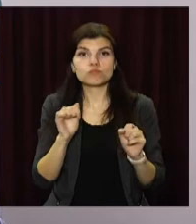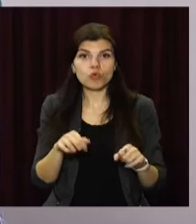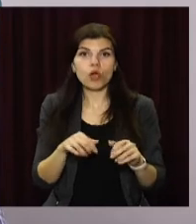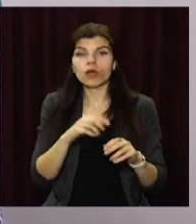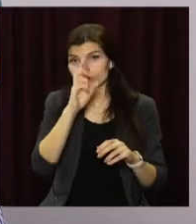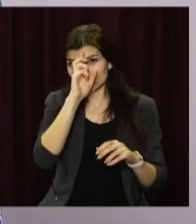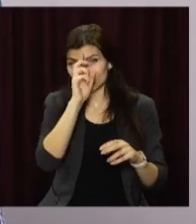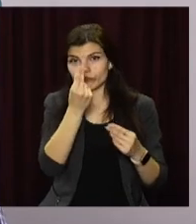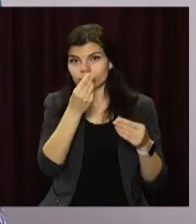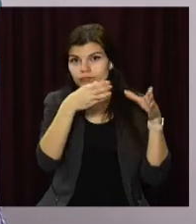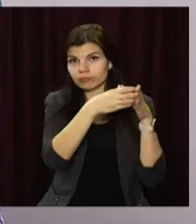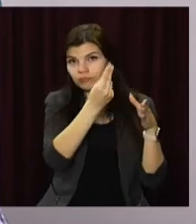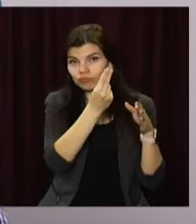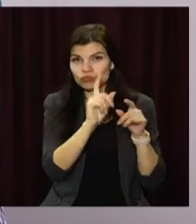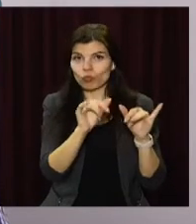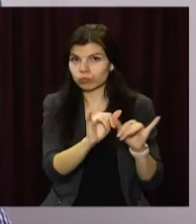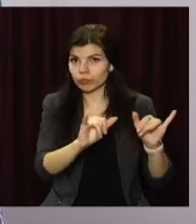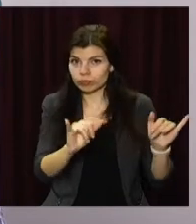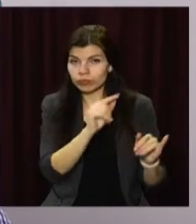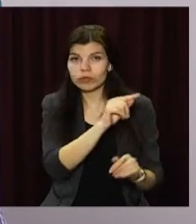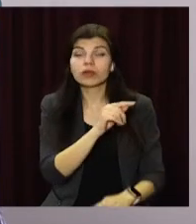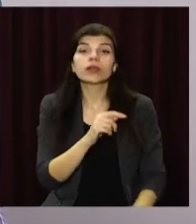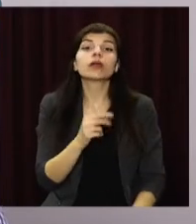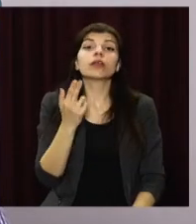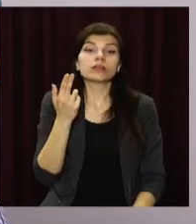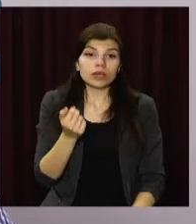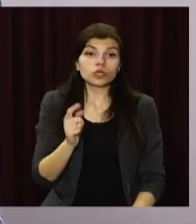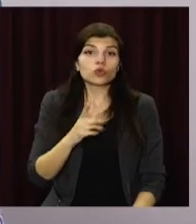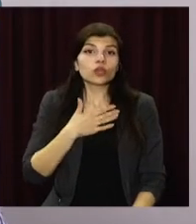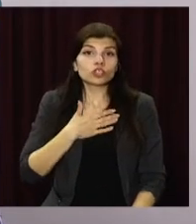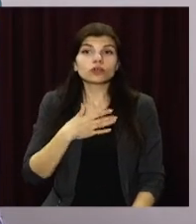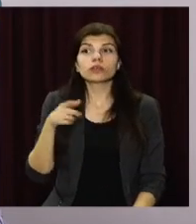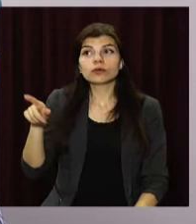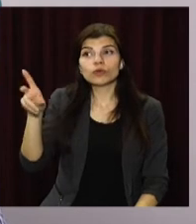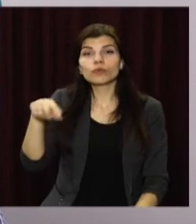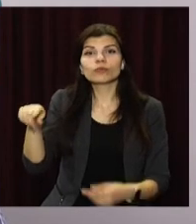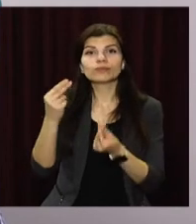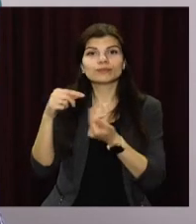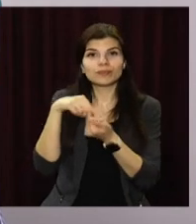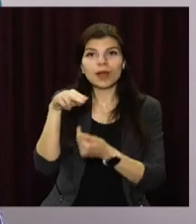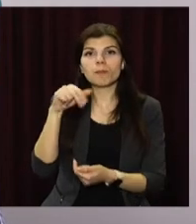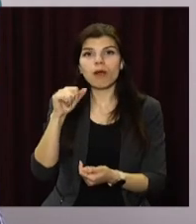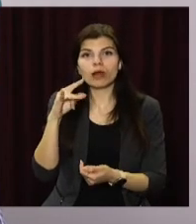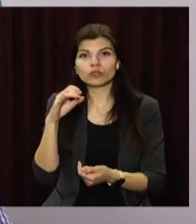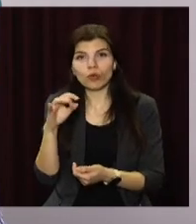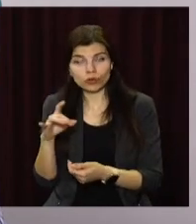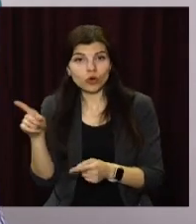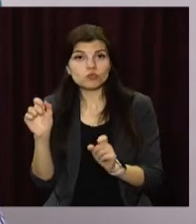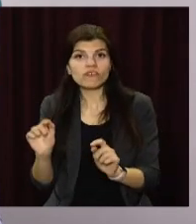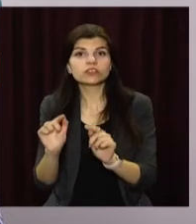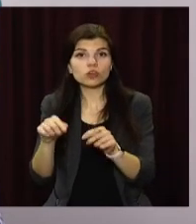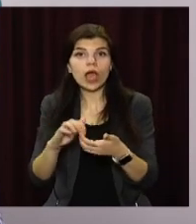пополнять бюджет. И, соответственно, наши партнеры могут вступить